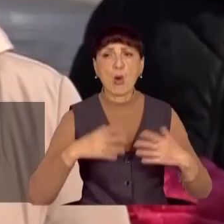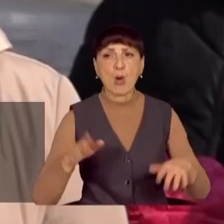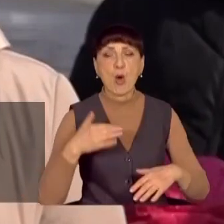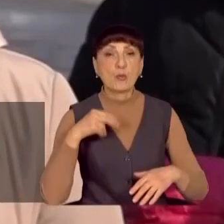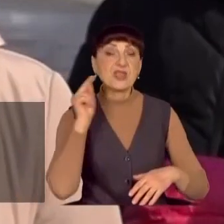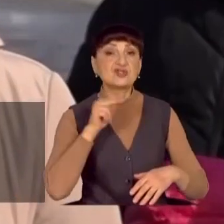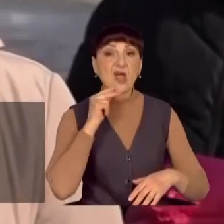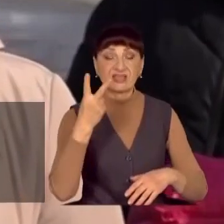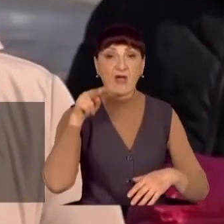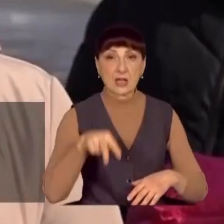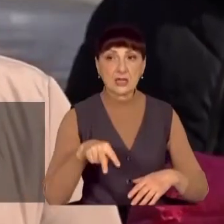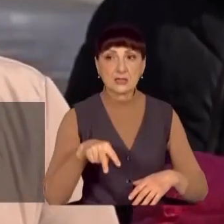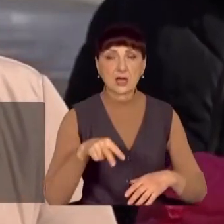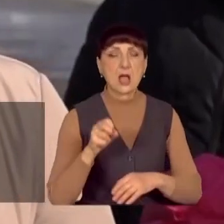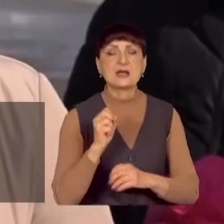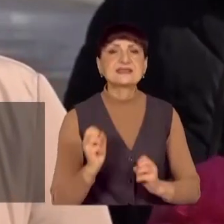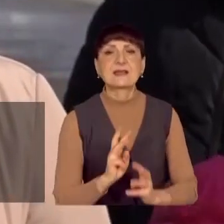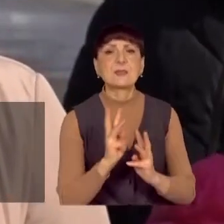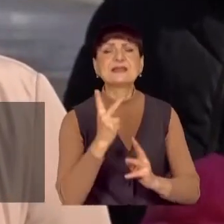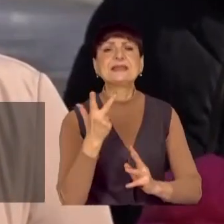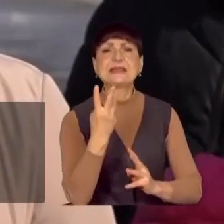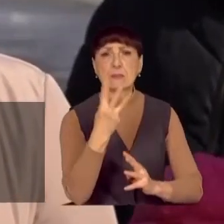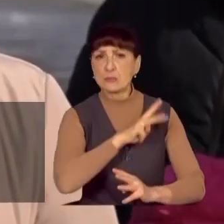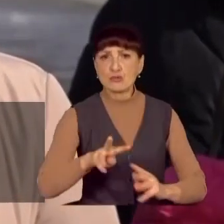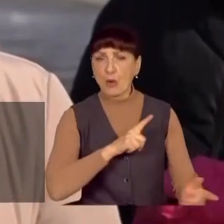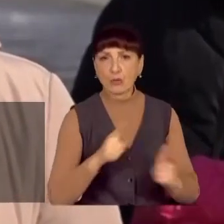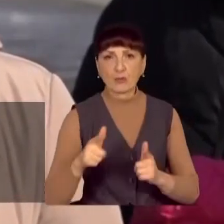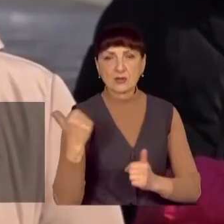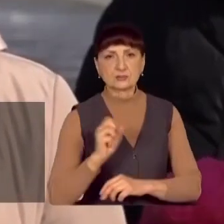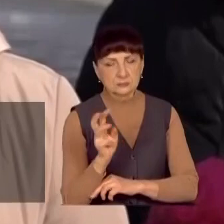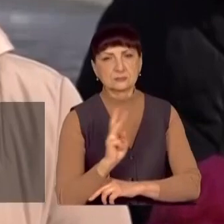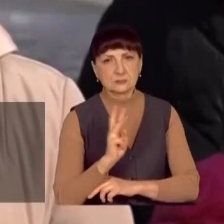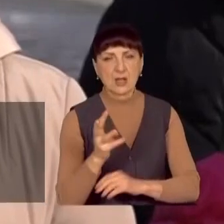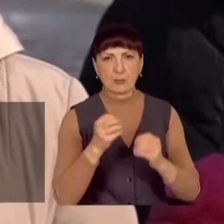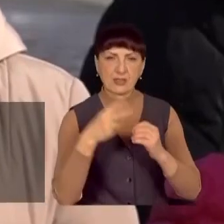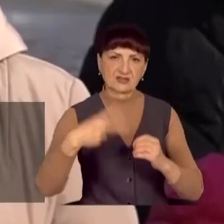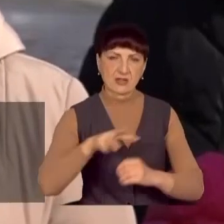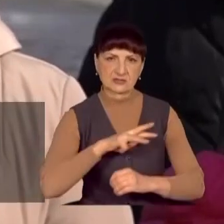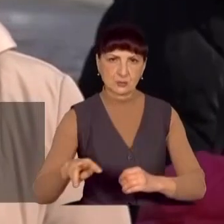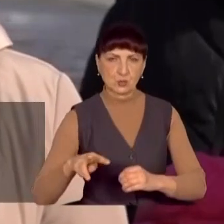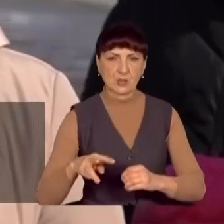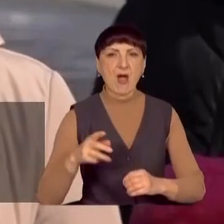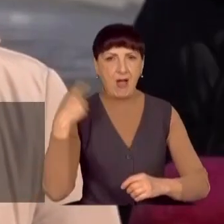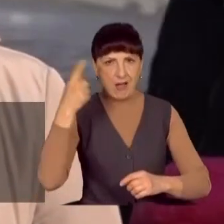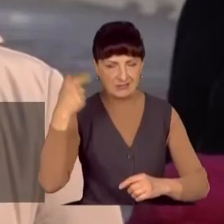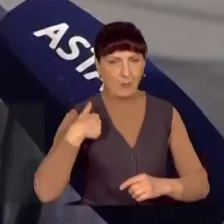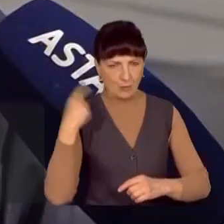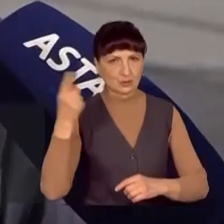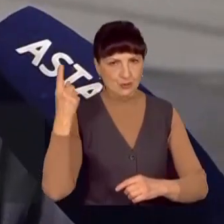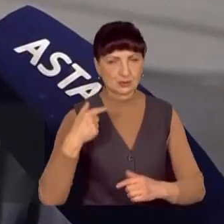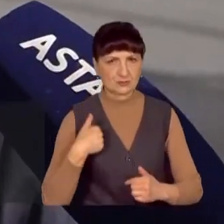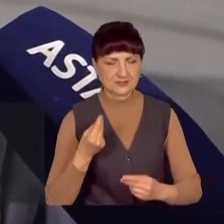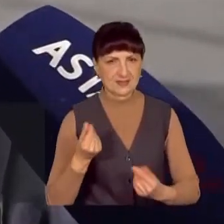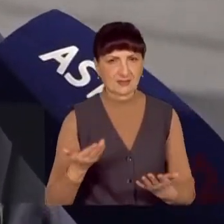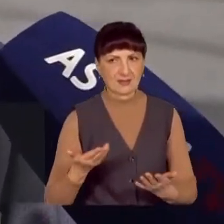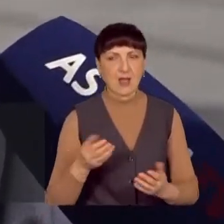чайник двухлитровый закипал за 3 минуты. Сейчас он закипает 15-20 минут. Соответственно, это же мой счетчик мотает же.